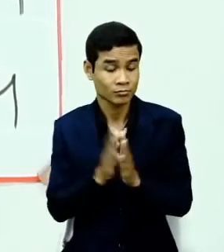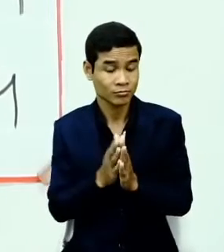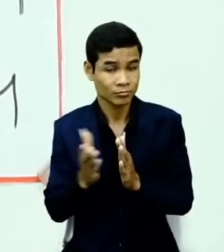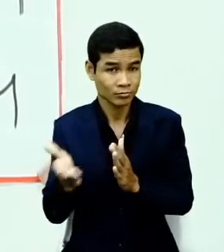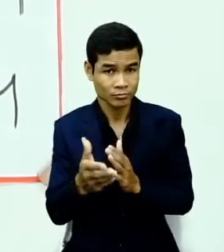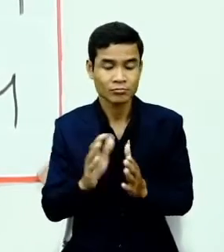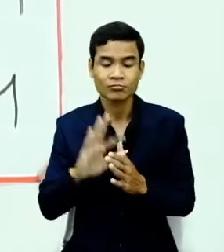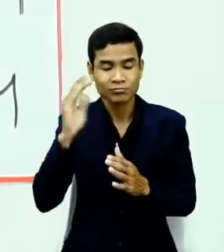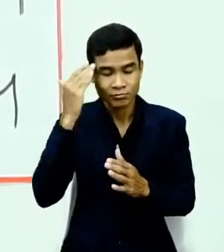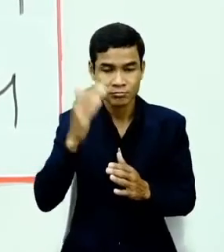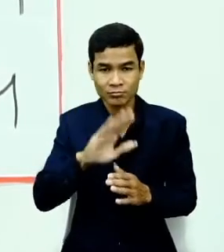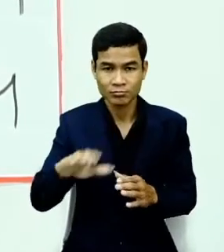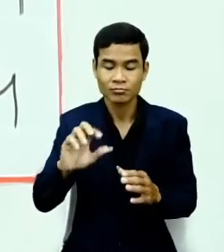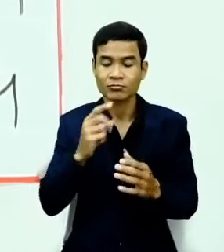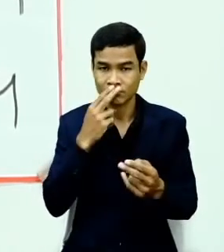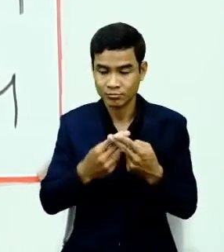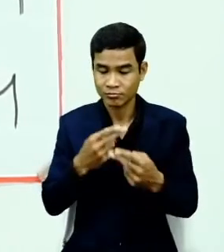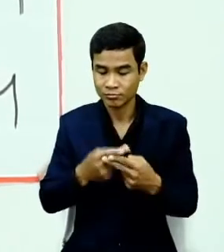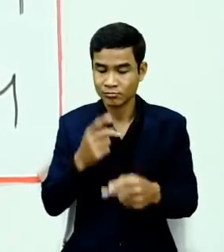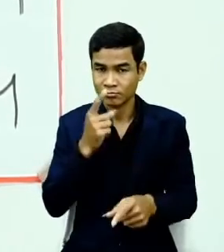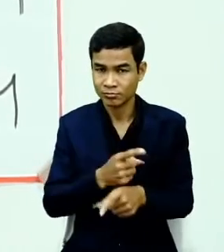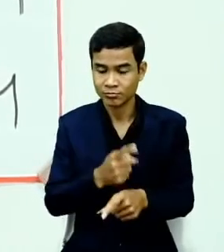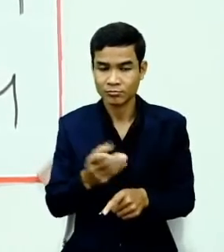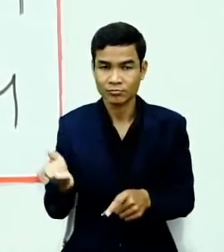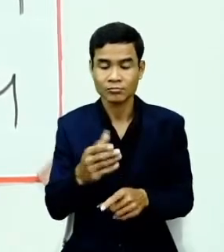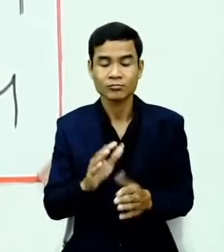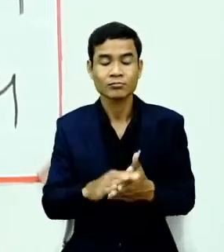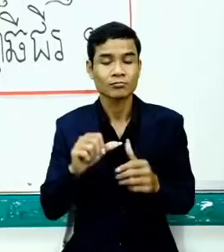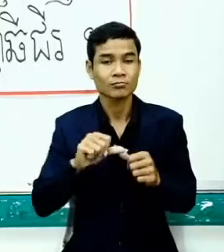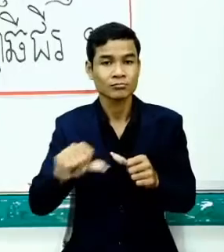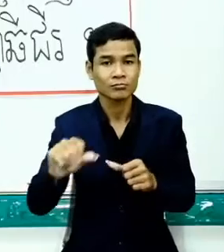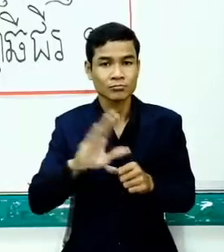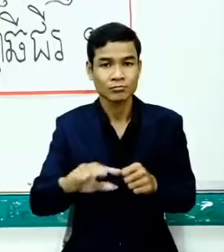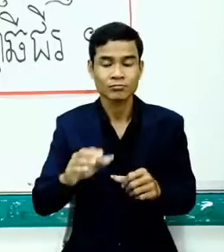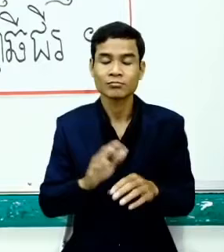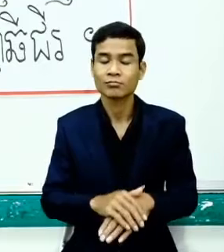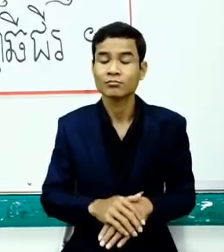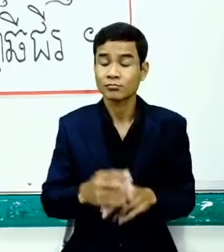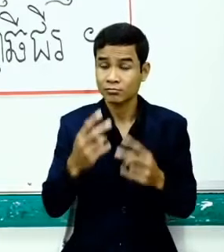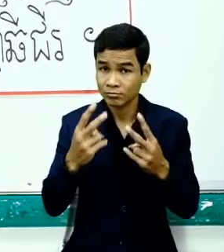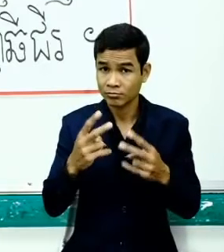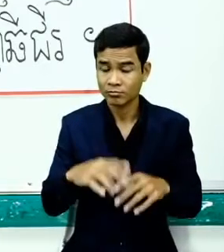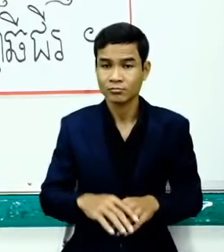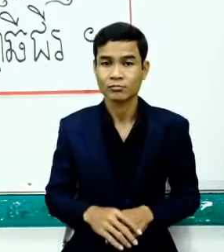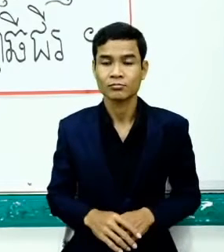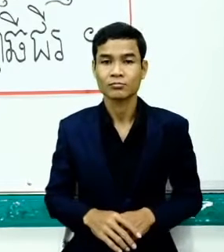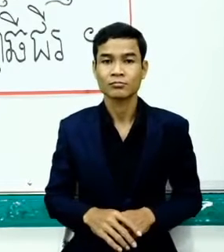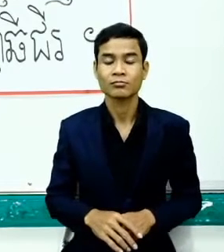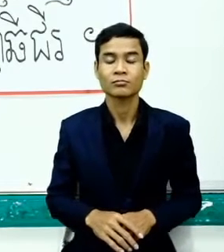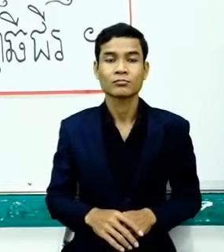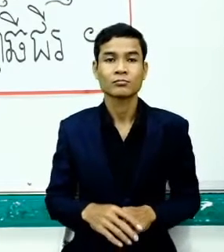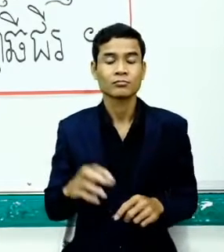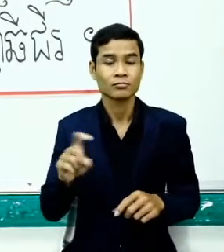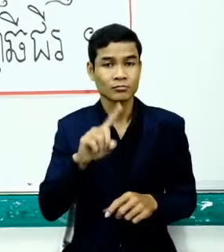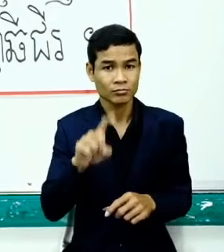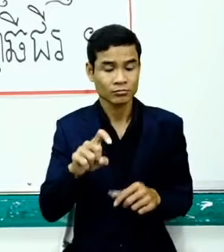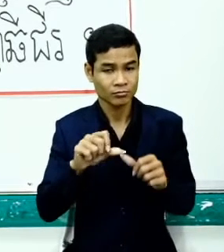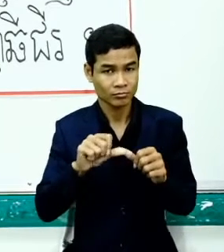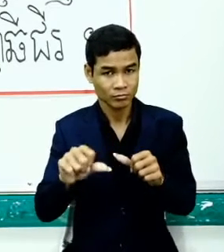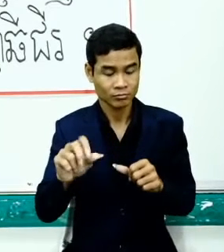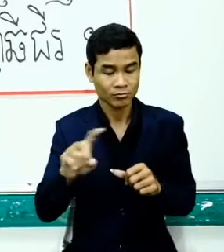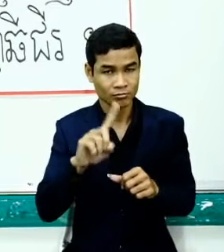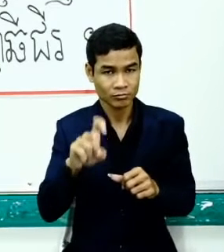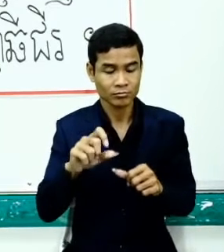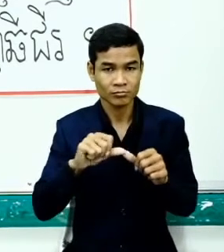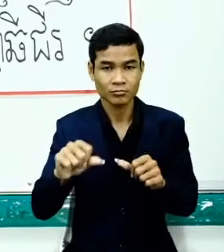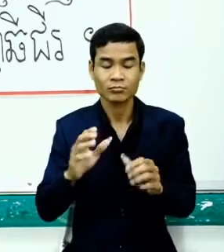ប្រកាសជាចូលរួមឆ្លើយបានត្រឹមត្រូវចាតោះបន្តទៀតកូនមើលចាសំណួរទី2បន្តត្រៀមឆ្លើ